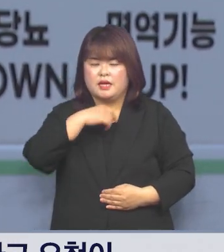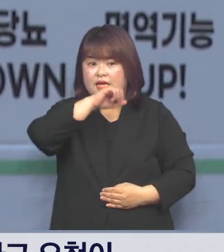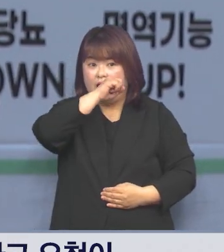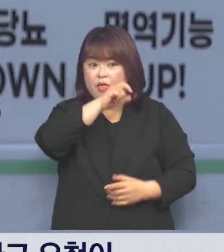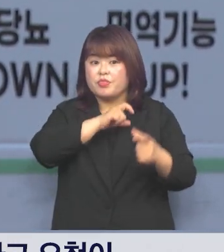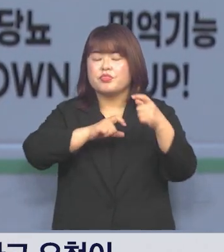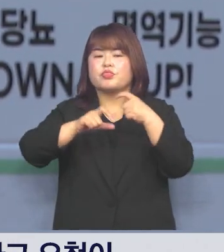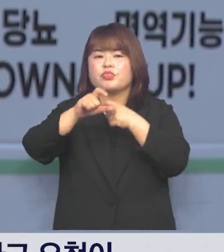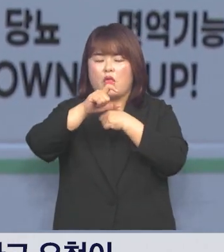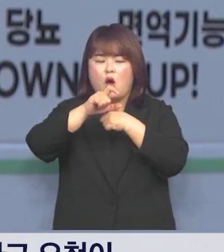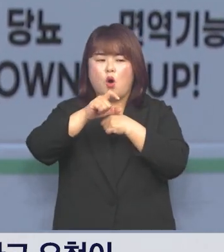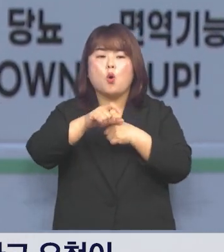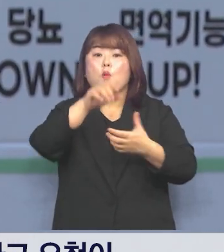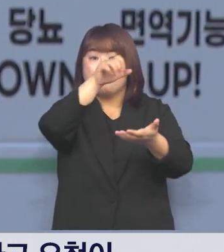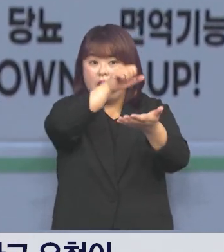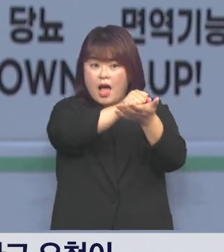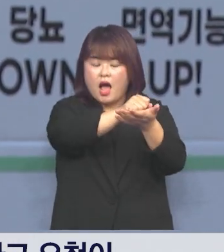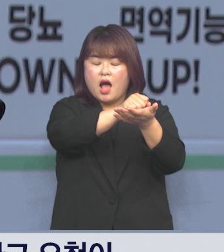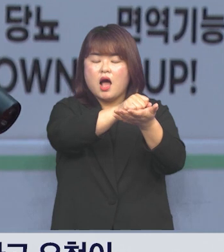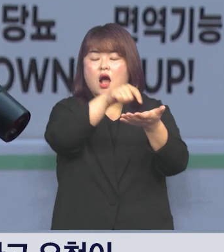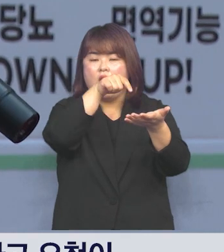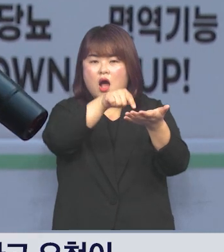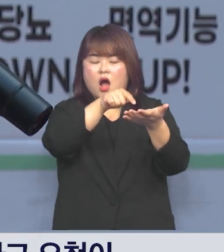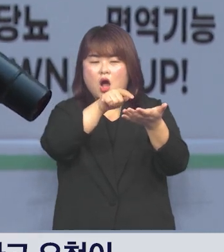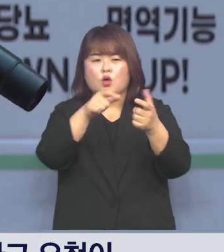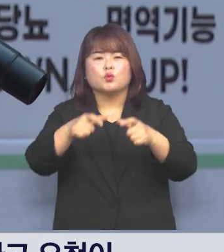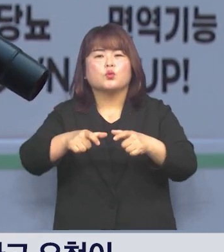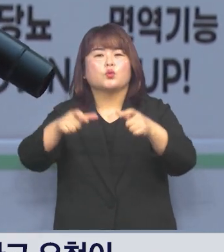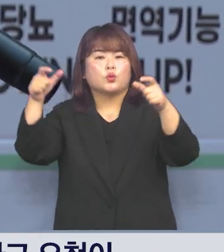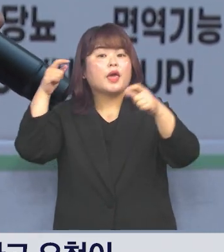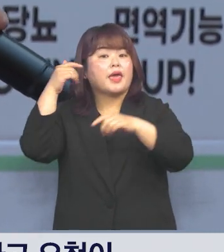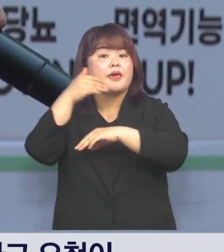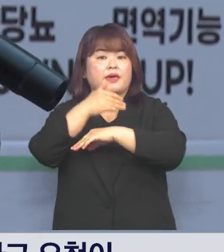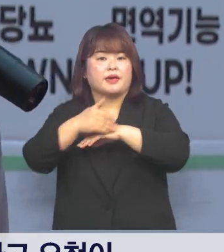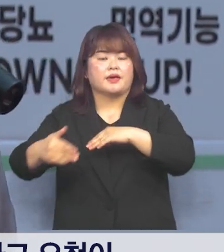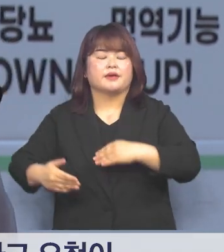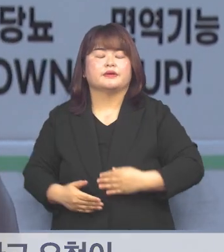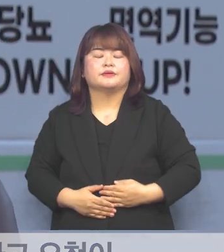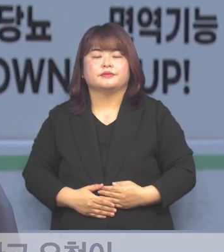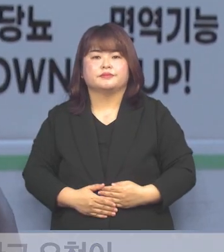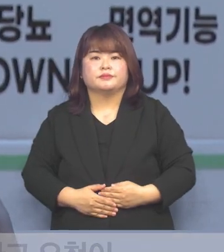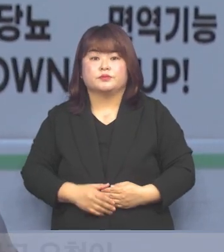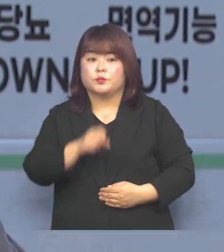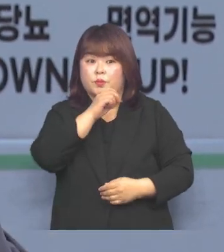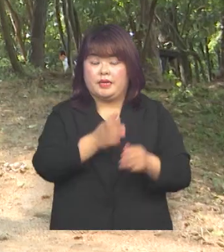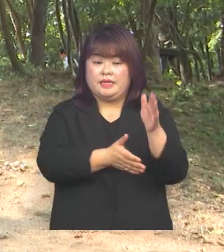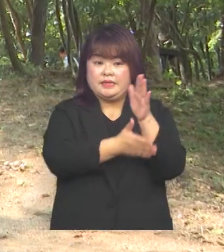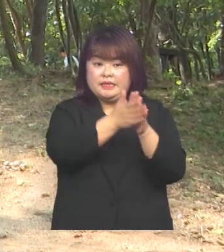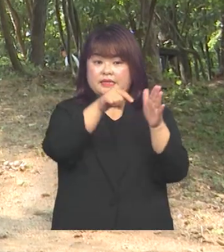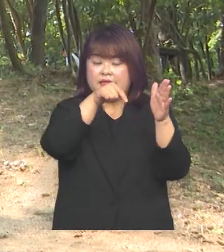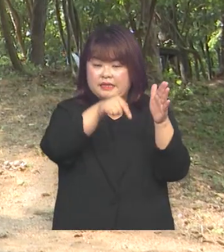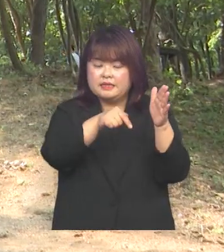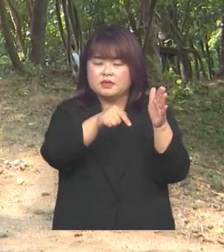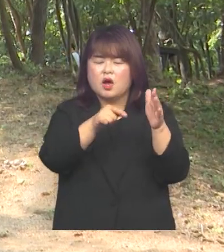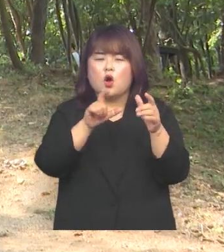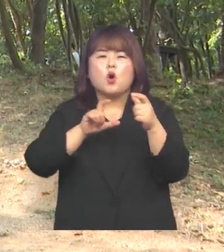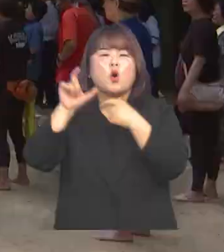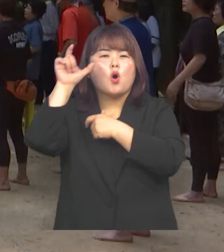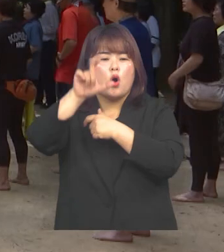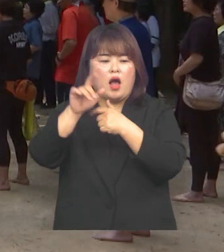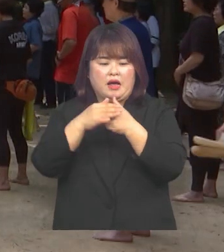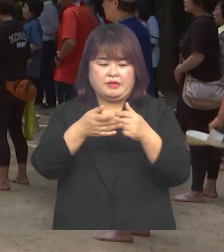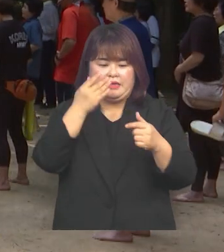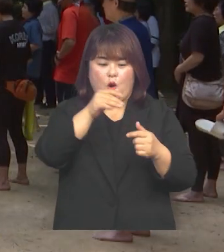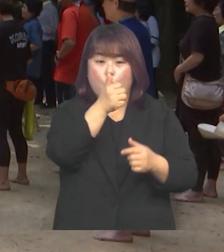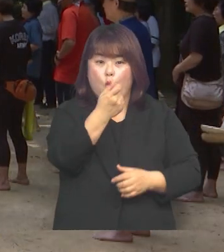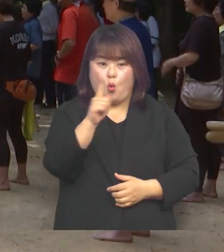쇄도하고 있습니다. 그래서 예산을 더욱더 확보해서 확대해 나가려고 하고 있습니다. 시는